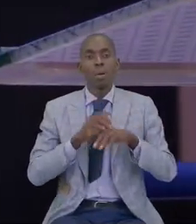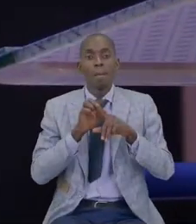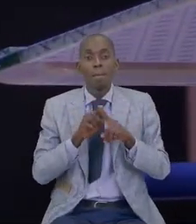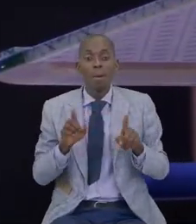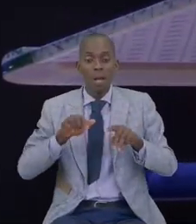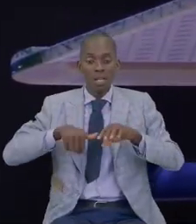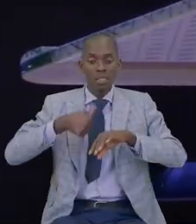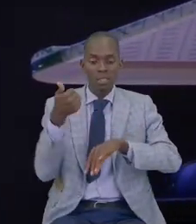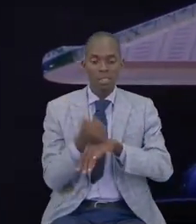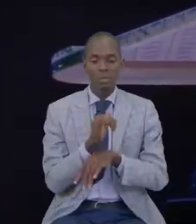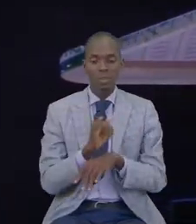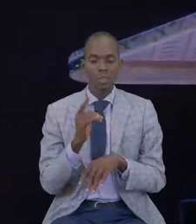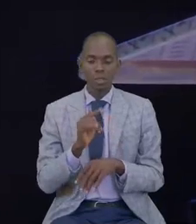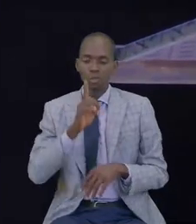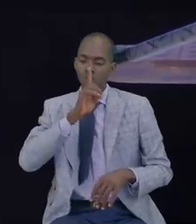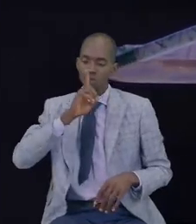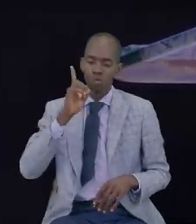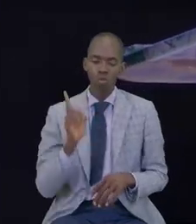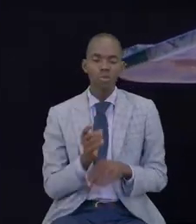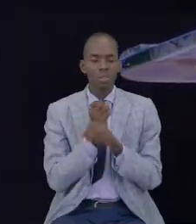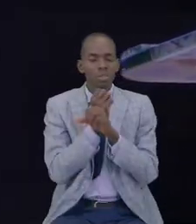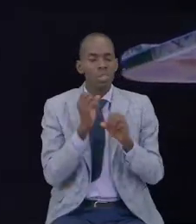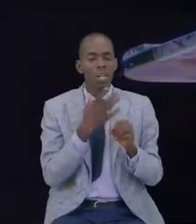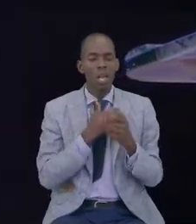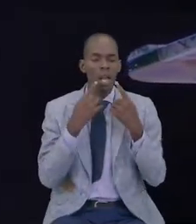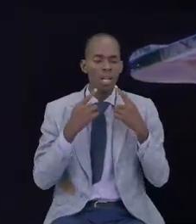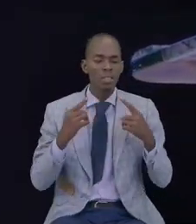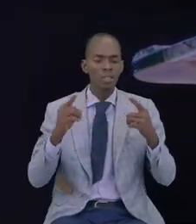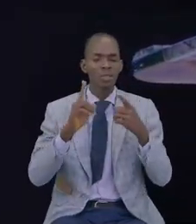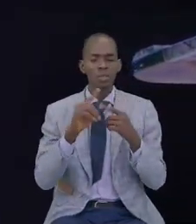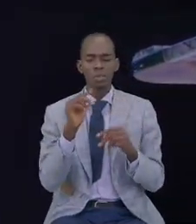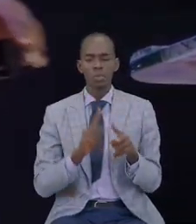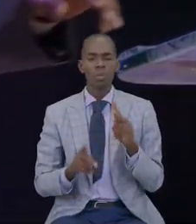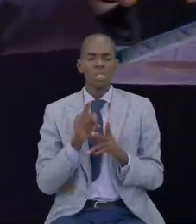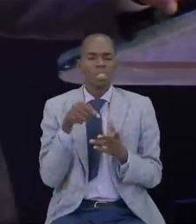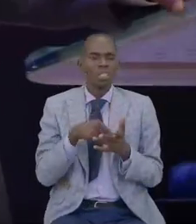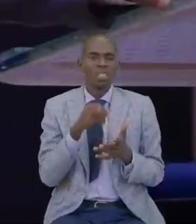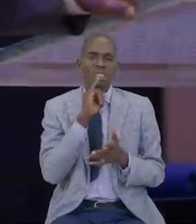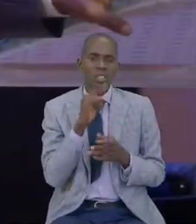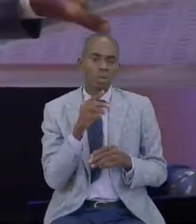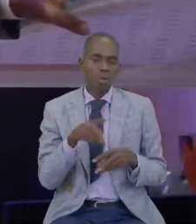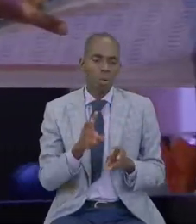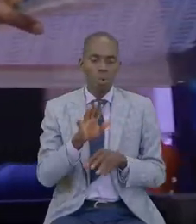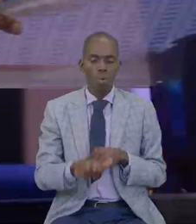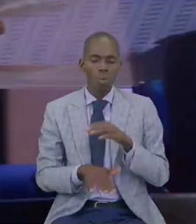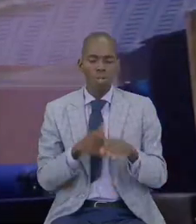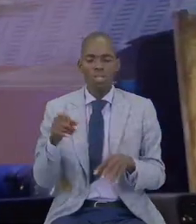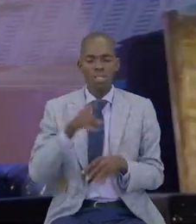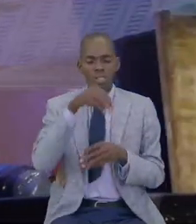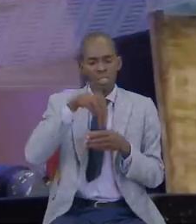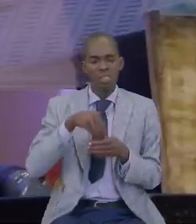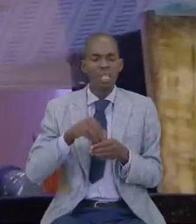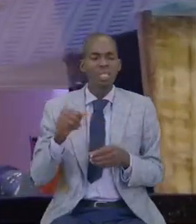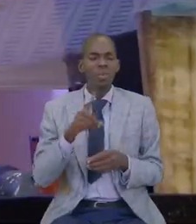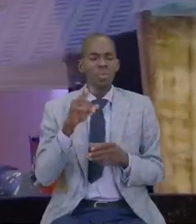établis, posez le fondement sûr. Dis aux gens, voici le chemin, marchez-y. Quiconque, je vous montrerai à qui